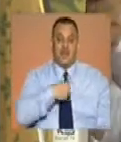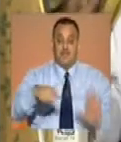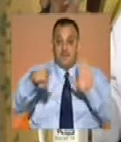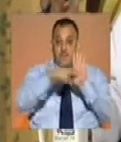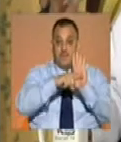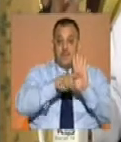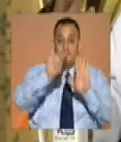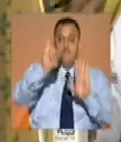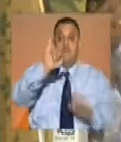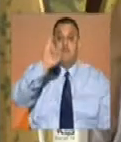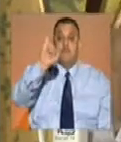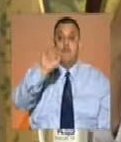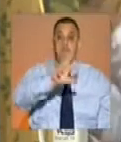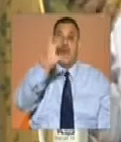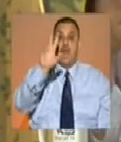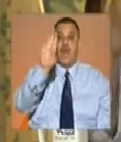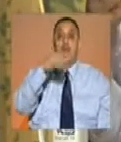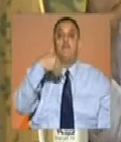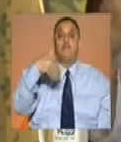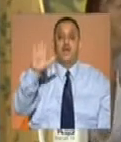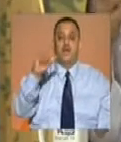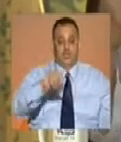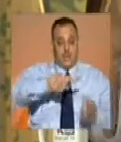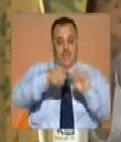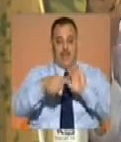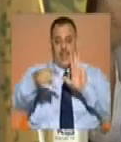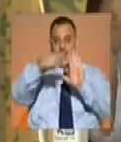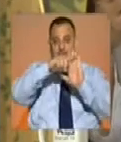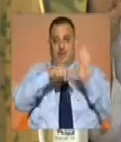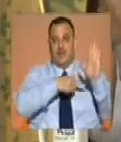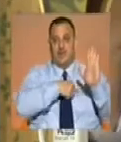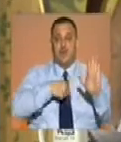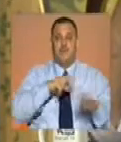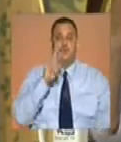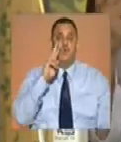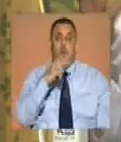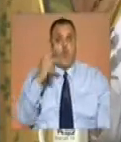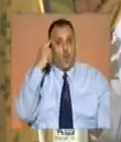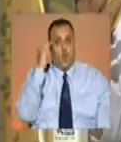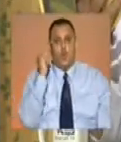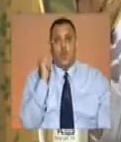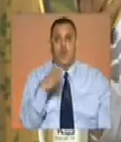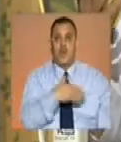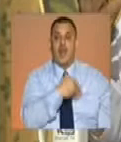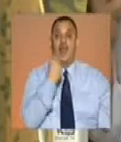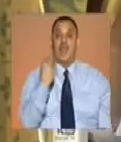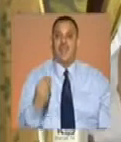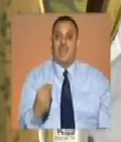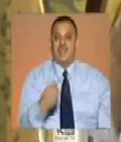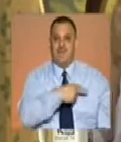والحمد لله الأسماء كثيرة وطيبة، عائشة وفاطمة وزينب وخديجة، ويعني الأسماء الطيبة المعروفة